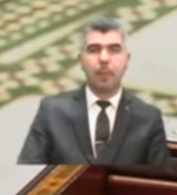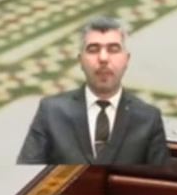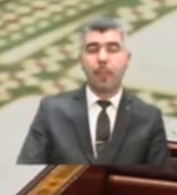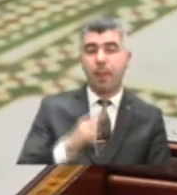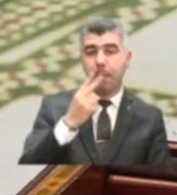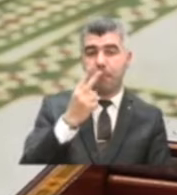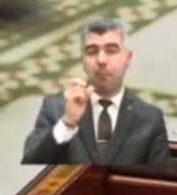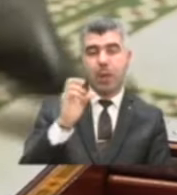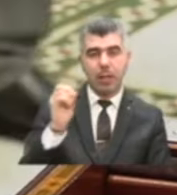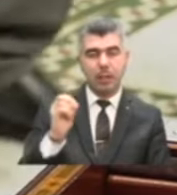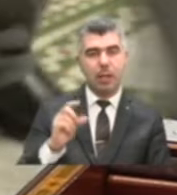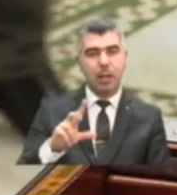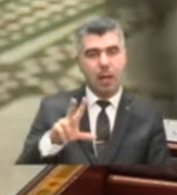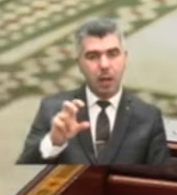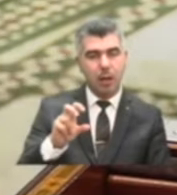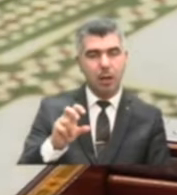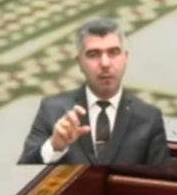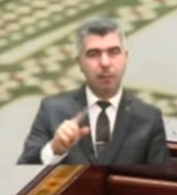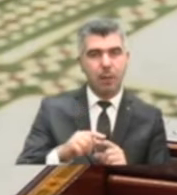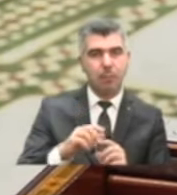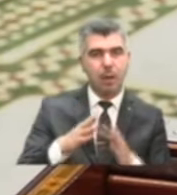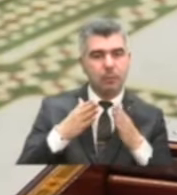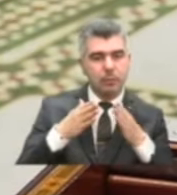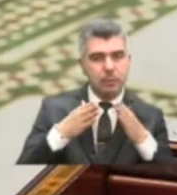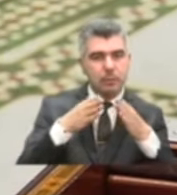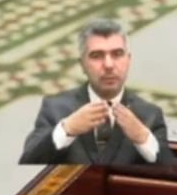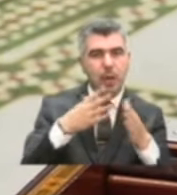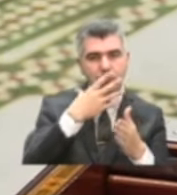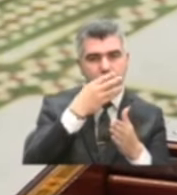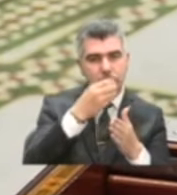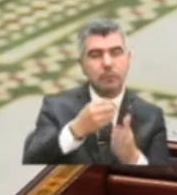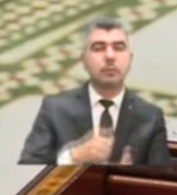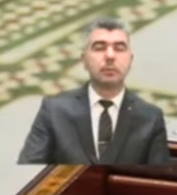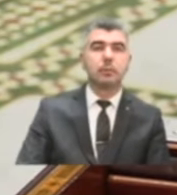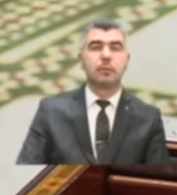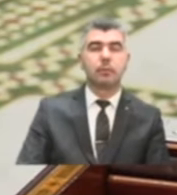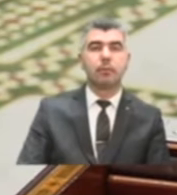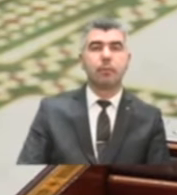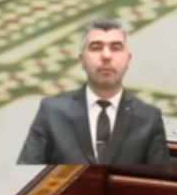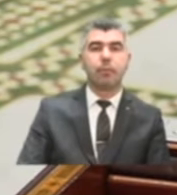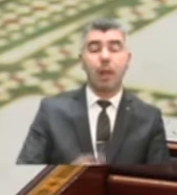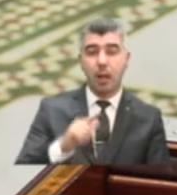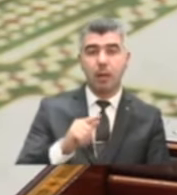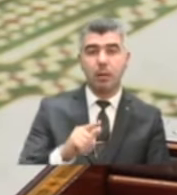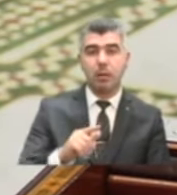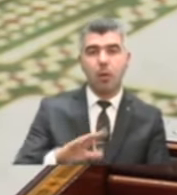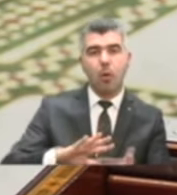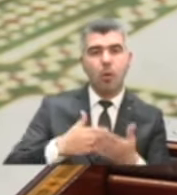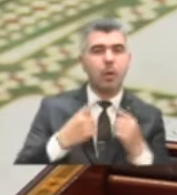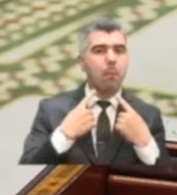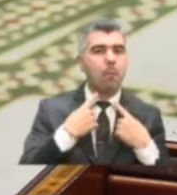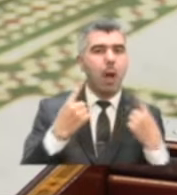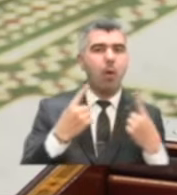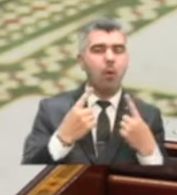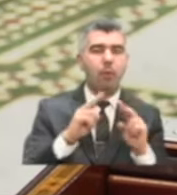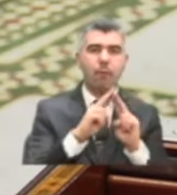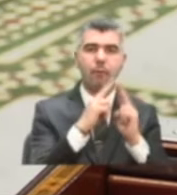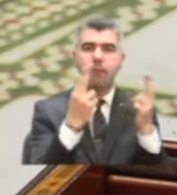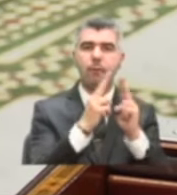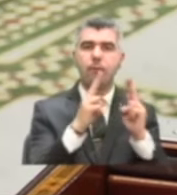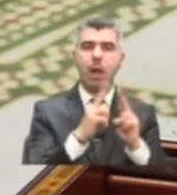200 كيف تتعرفوا للخط الفائق السرعة. وبالطبع اليوم عندنا تجربة معترف بها دوليا في هذا